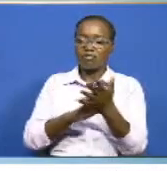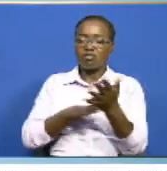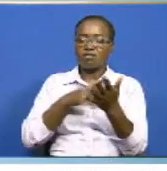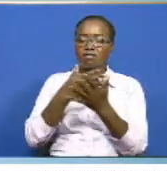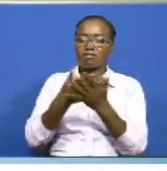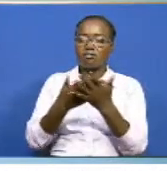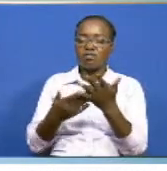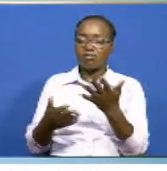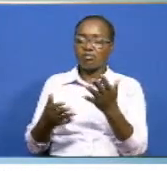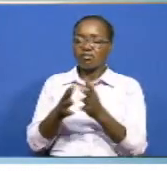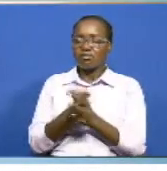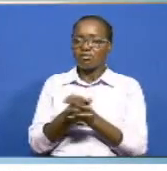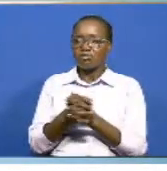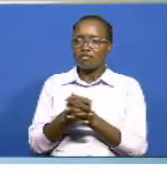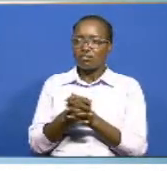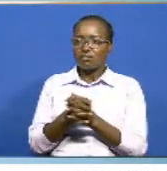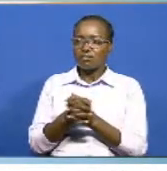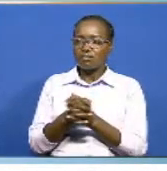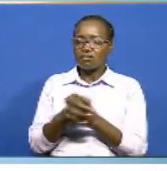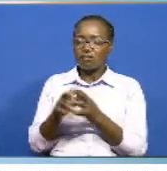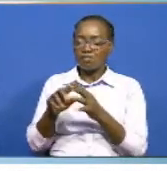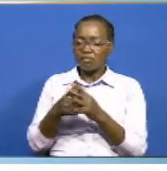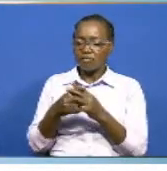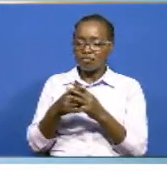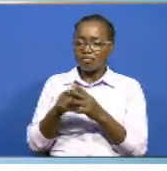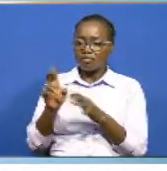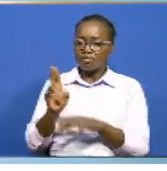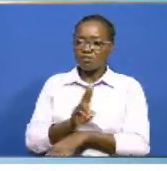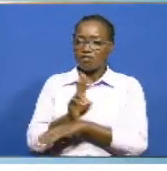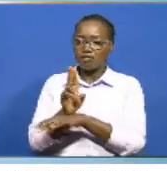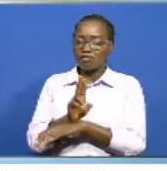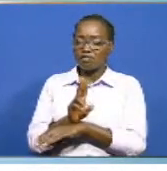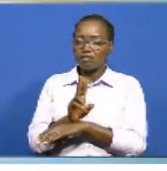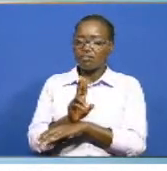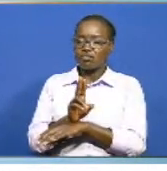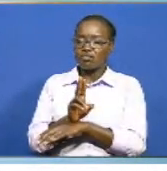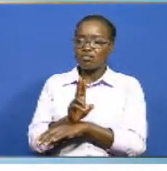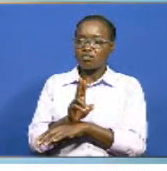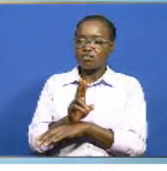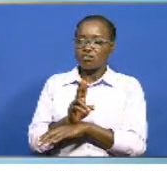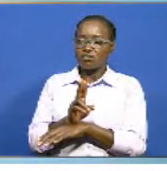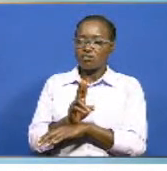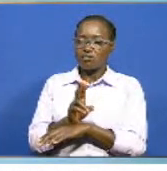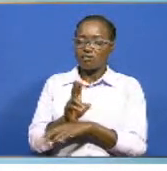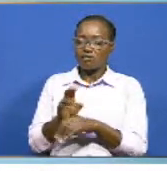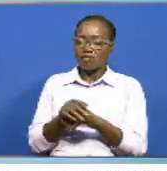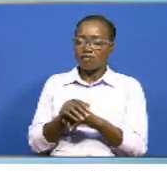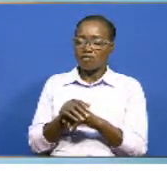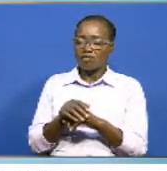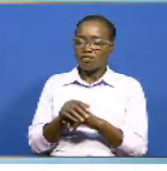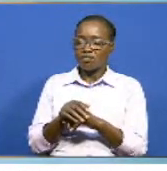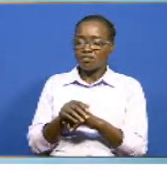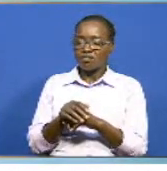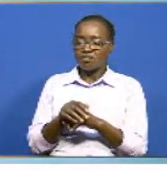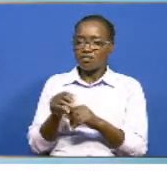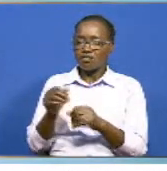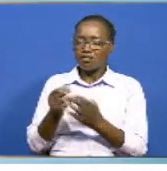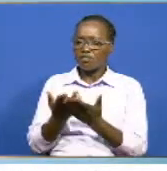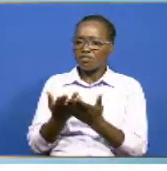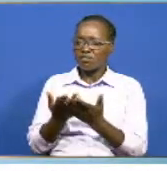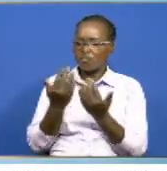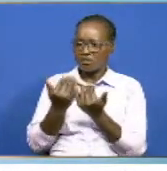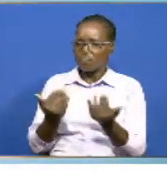iliweza kuadhili pakubwa vile ambavyo watoto walikuwa wanafikiria. Kwa sababu ukiona wale watoto